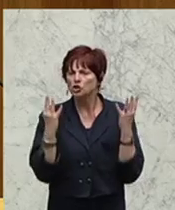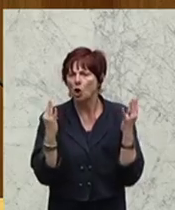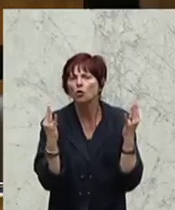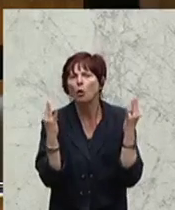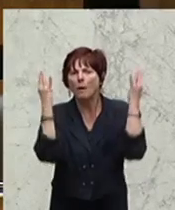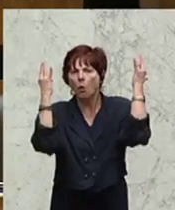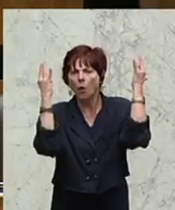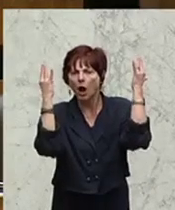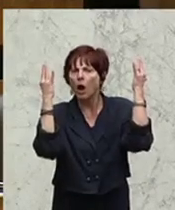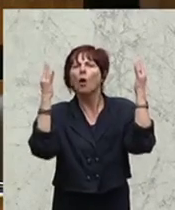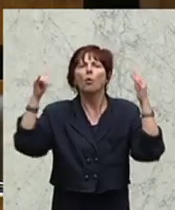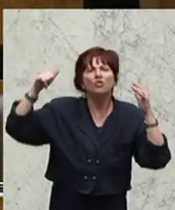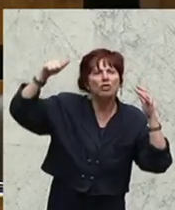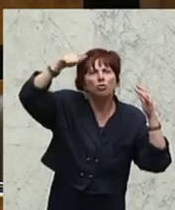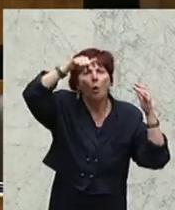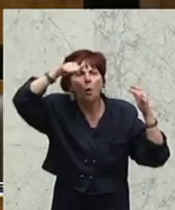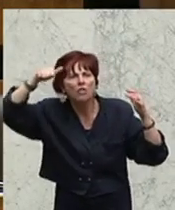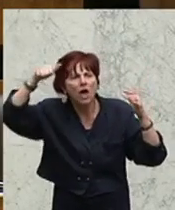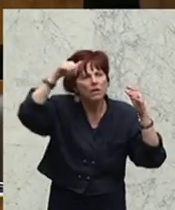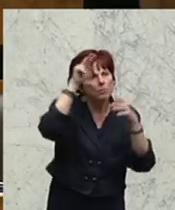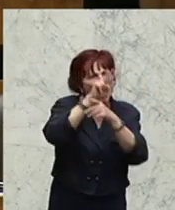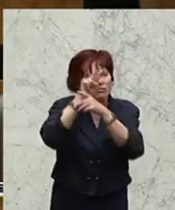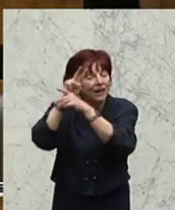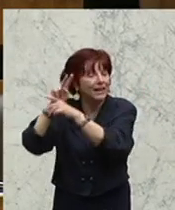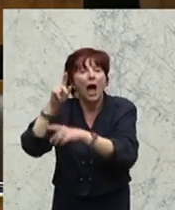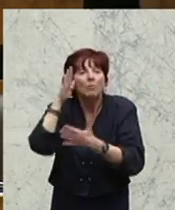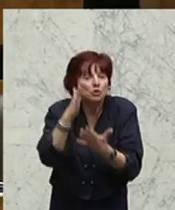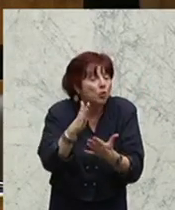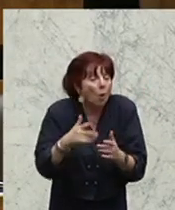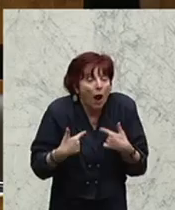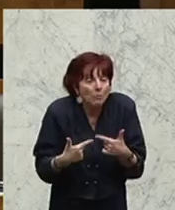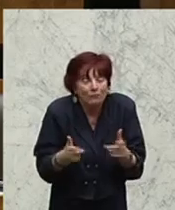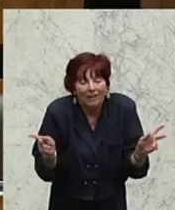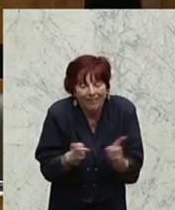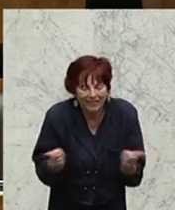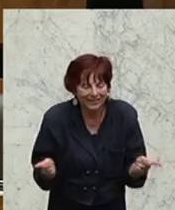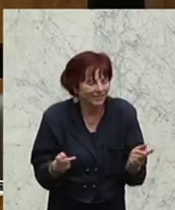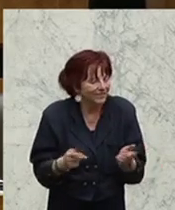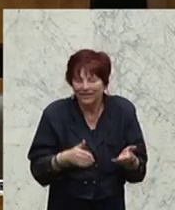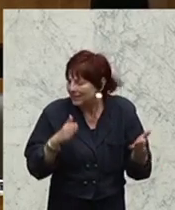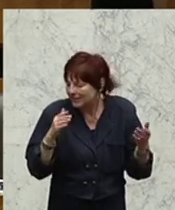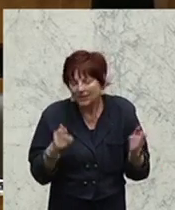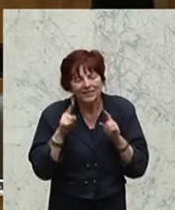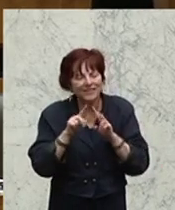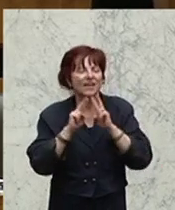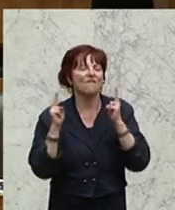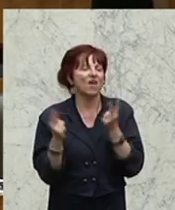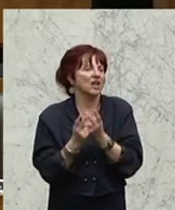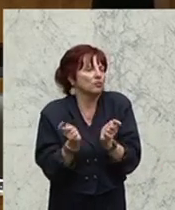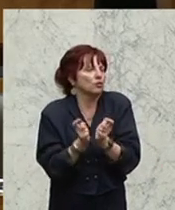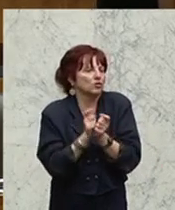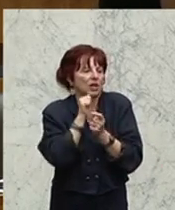drüber. Das funktioniert nicht, weil diese Welt nicht so funktioniert. Diese Welt funktioniert nicht